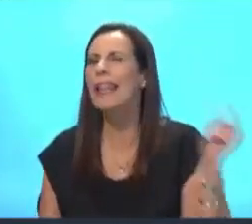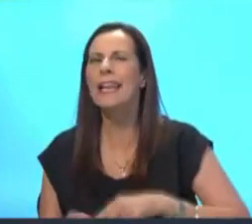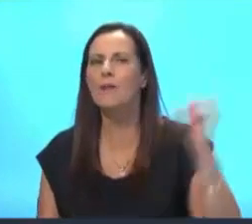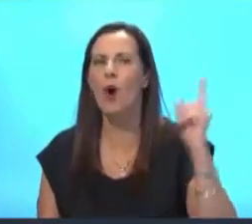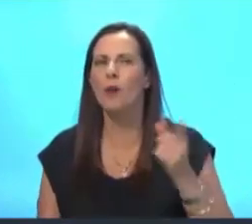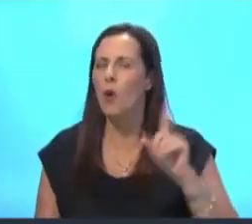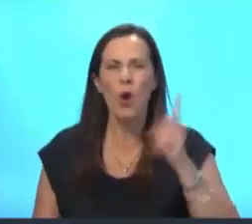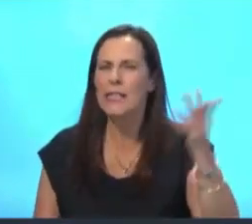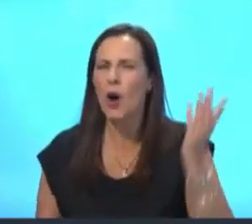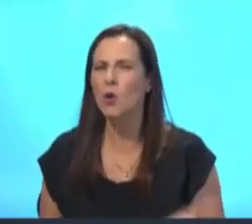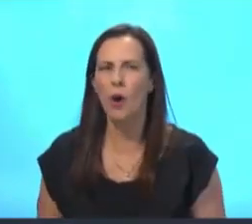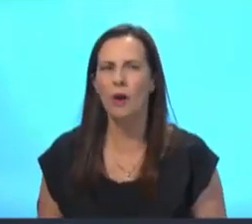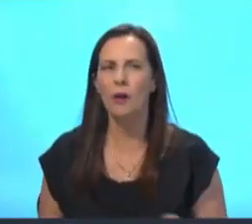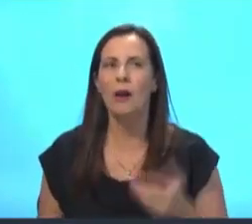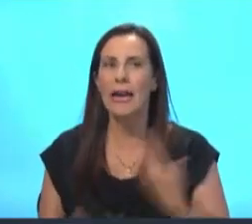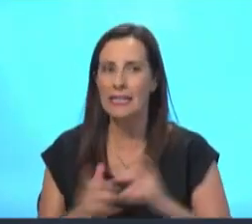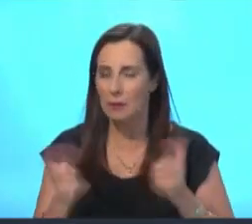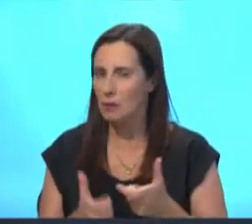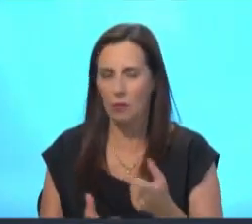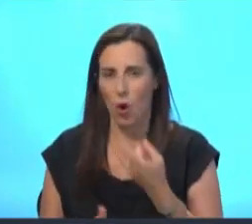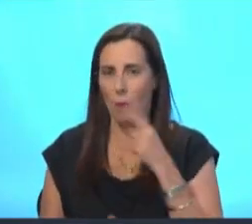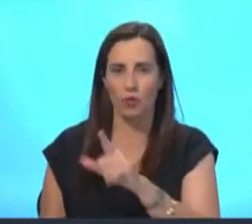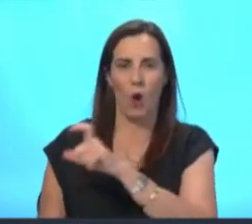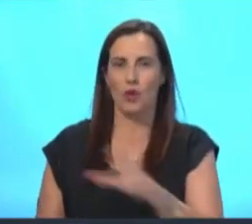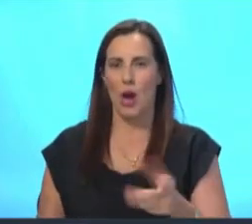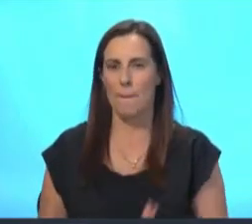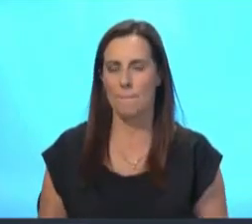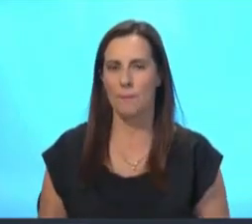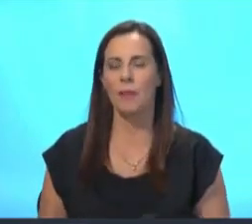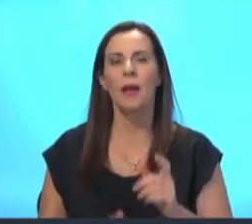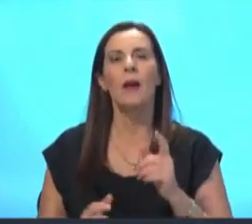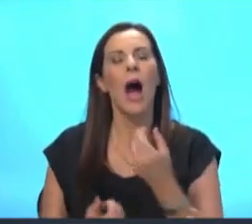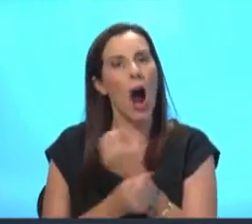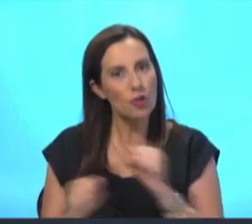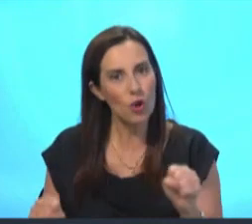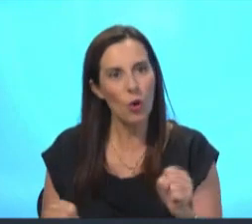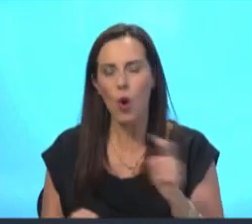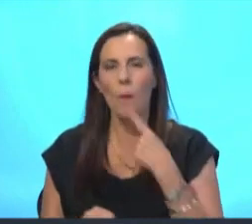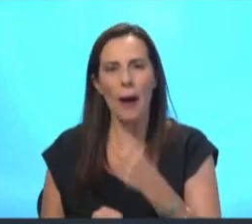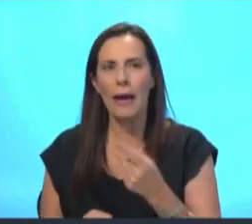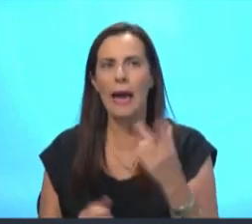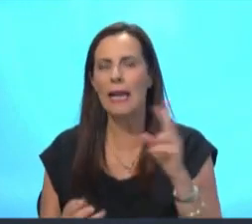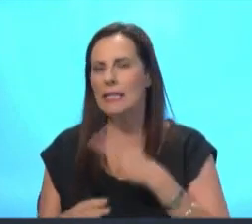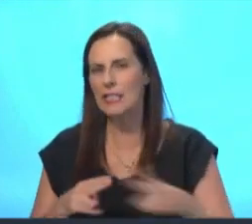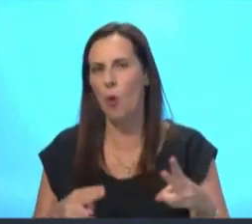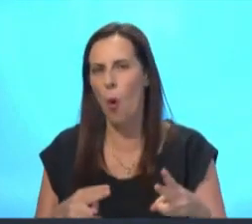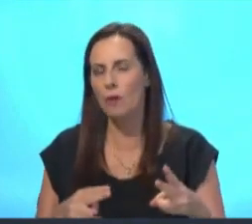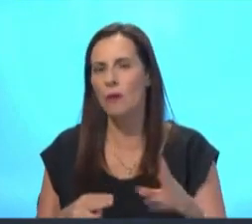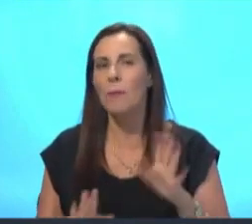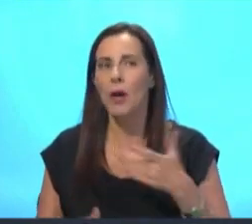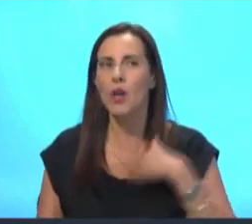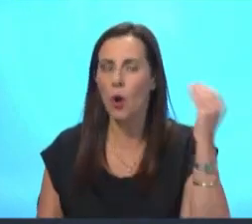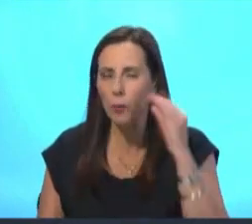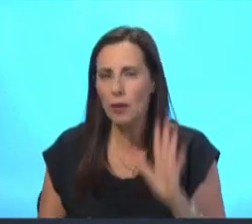לא צריך אותו. עצם המעצר לא מלמד על אשמה, עצם השחרור לא מלמד על זיכוי. מה שאנחנו